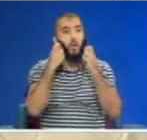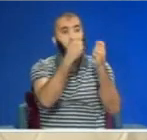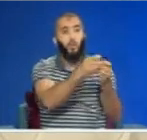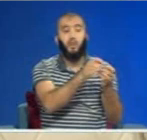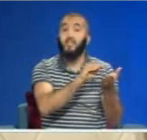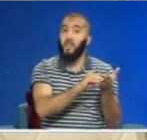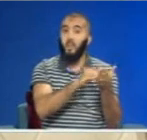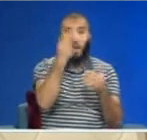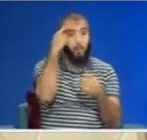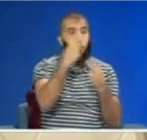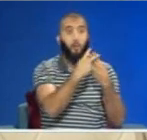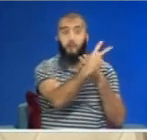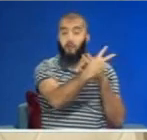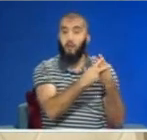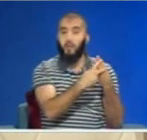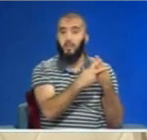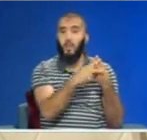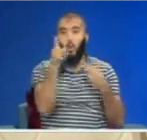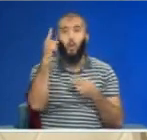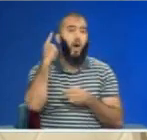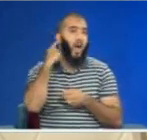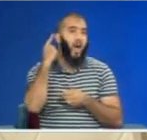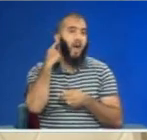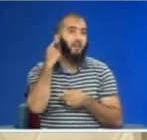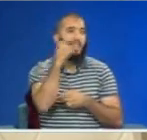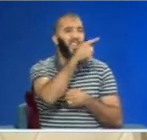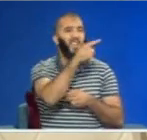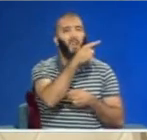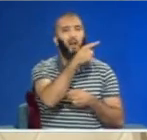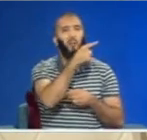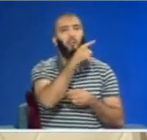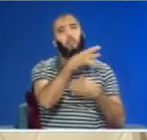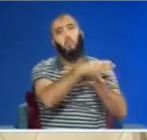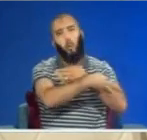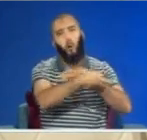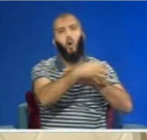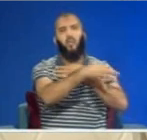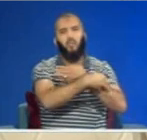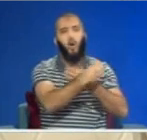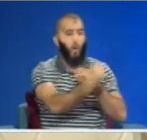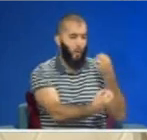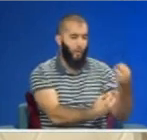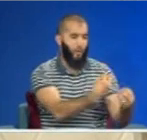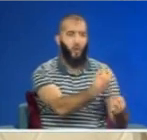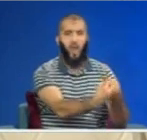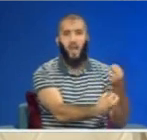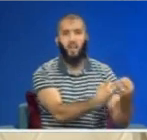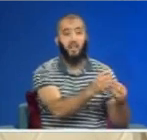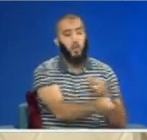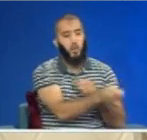منه للجارة التي سمع بأنها تتكفل يتامى وترعاهم وتربيهم